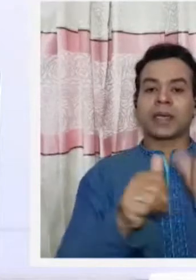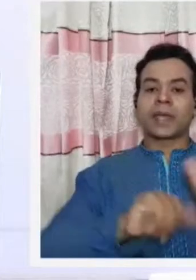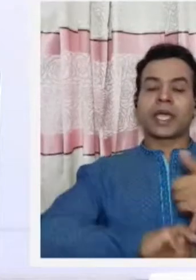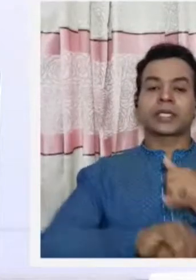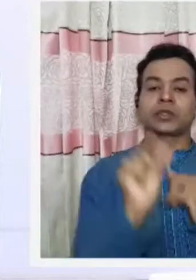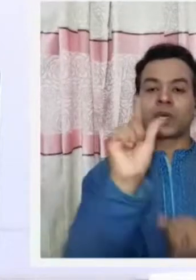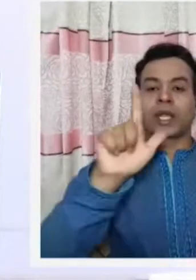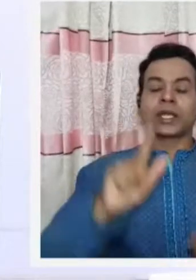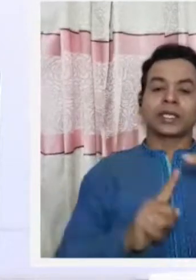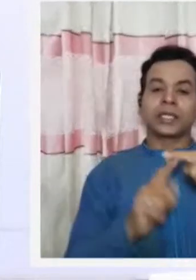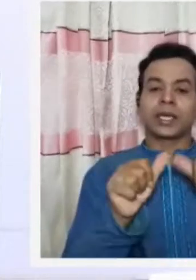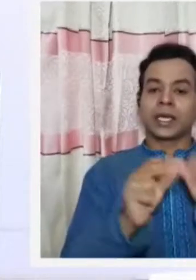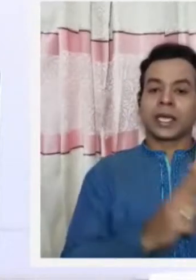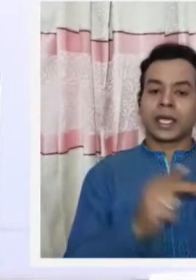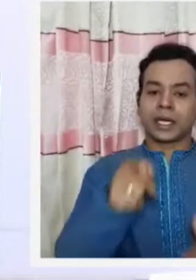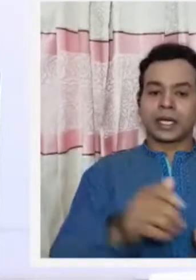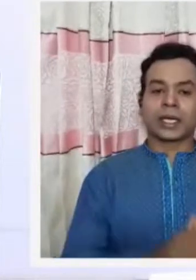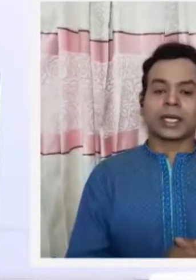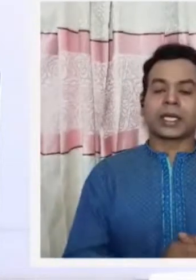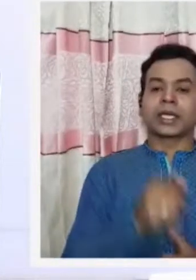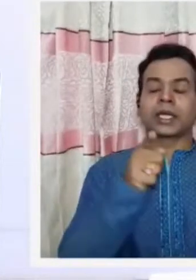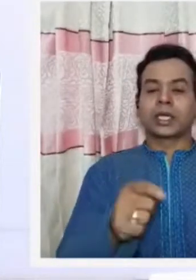গত 24 ঘন্টায় নমুনা সংগৃহীত হয়েছে